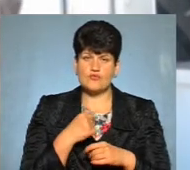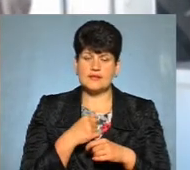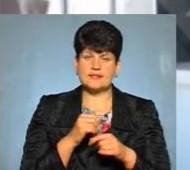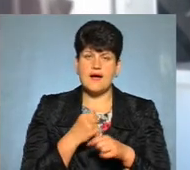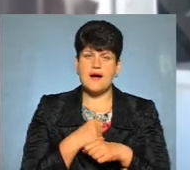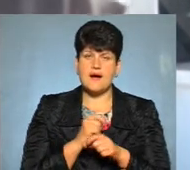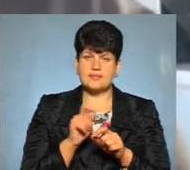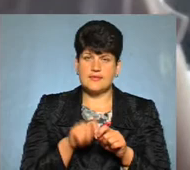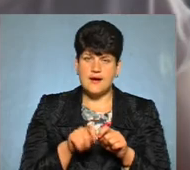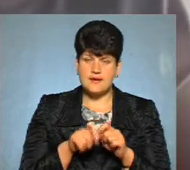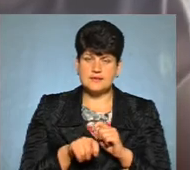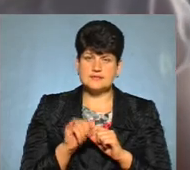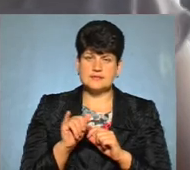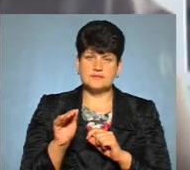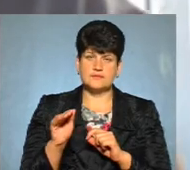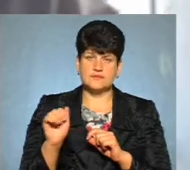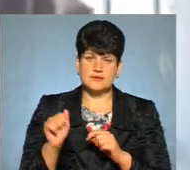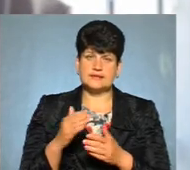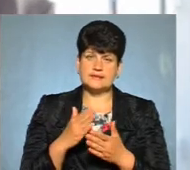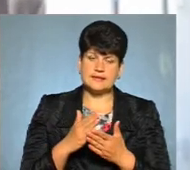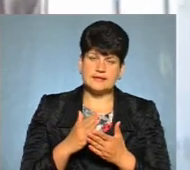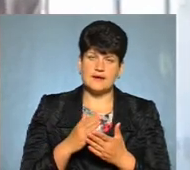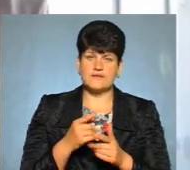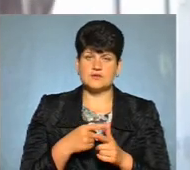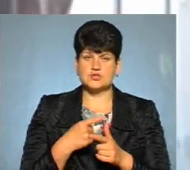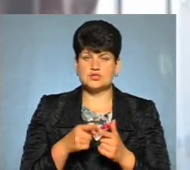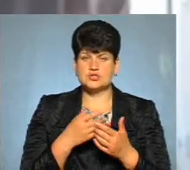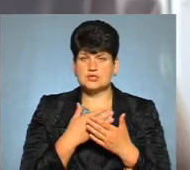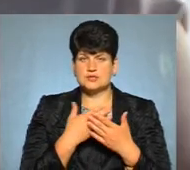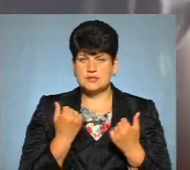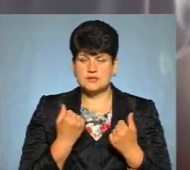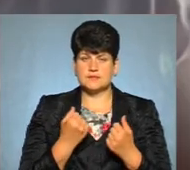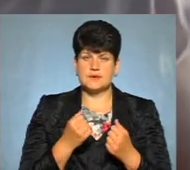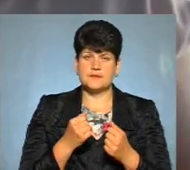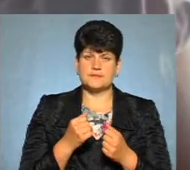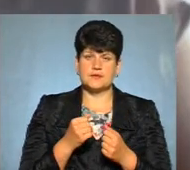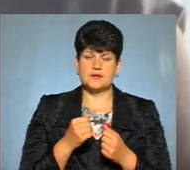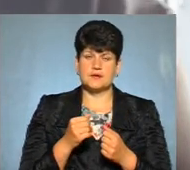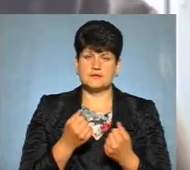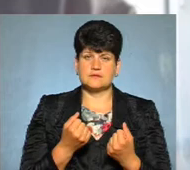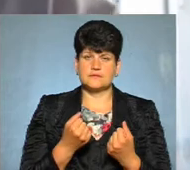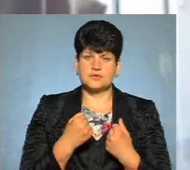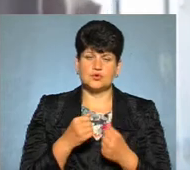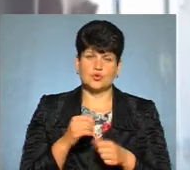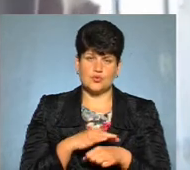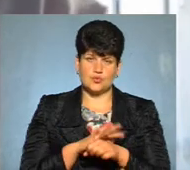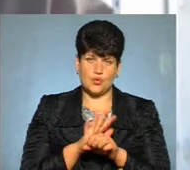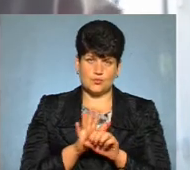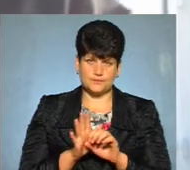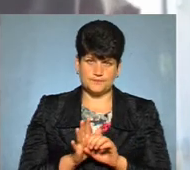імуноферментний аналіз, тобто на наявність чи відсутність імуноглобулінів А або G до SARS-CoV-2, так